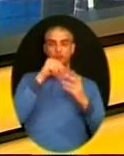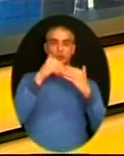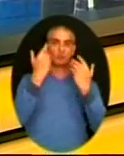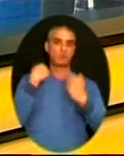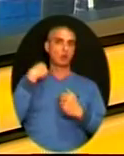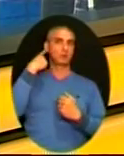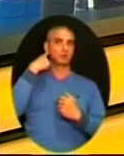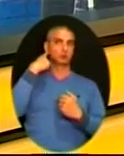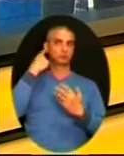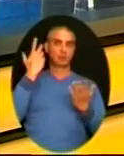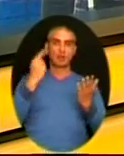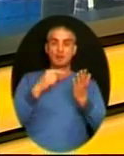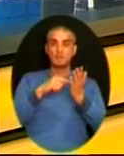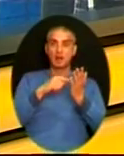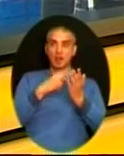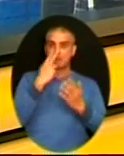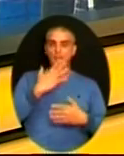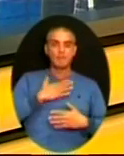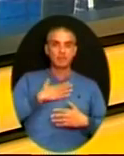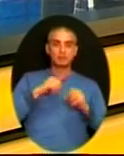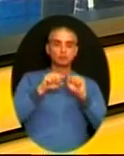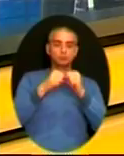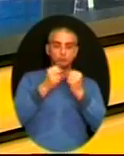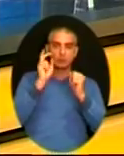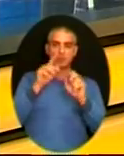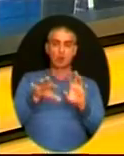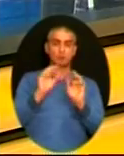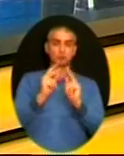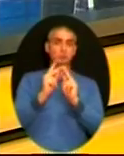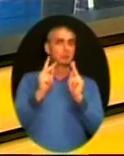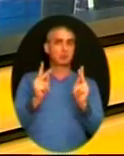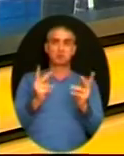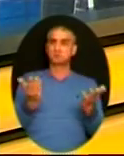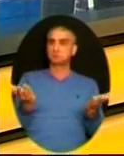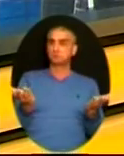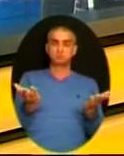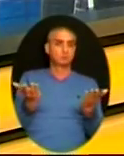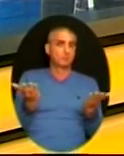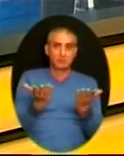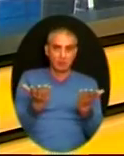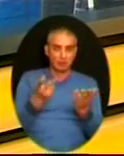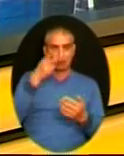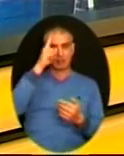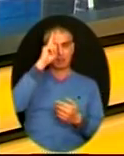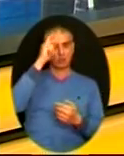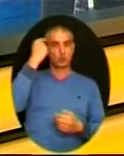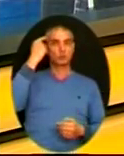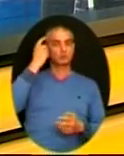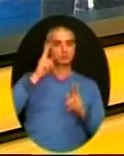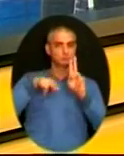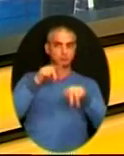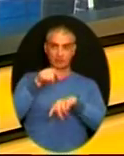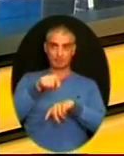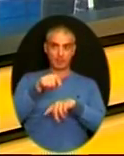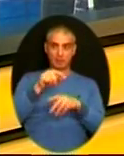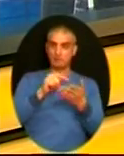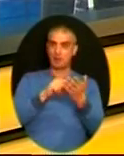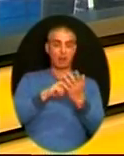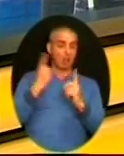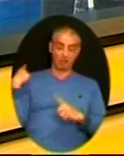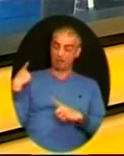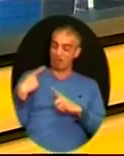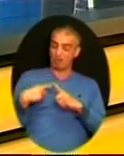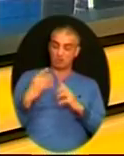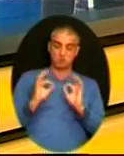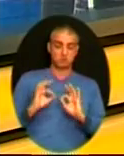בבוקר נשמע. כי מבחינתנו המשבר יכול להיפטר על ידי כך שהליכוד ידאג, מכיוון שלא דאג